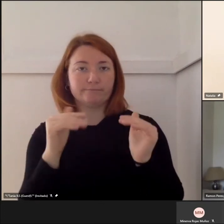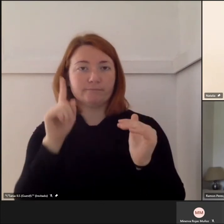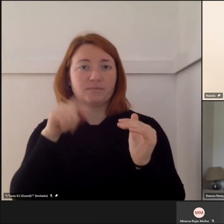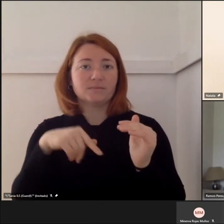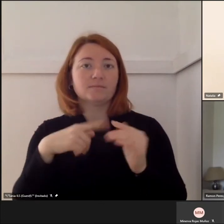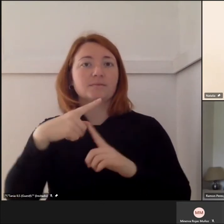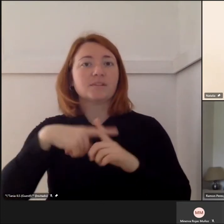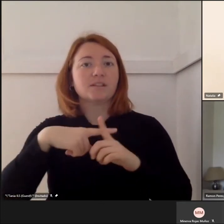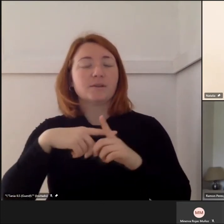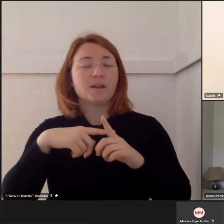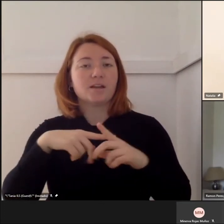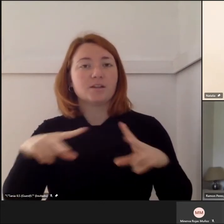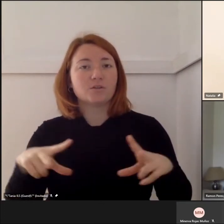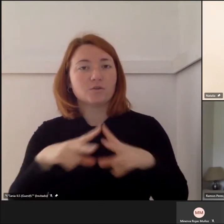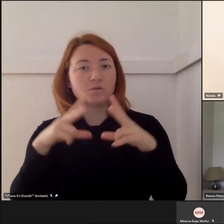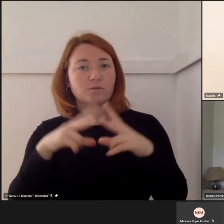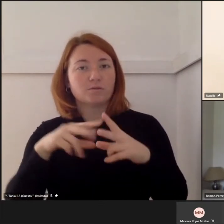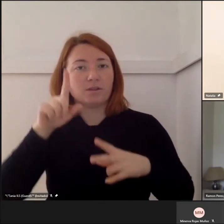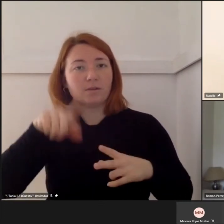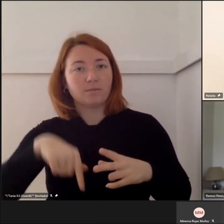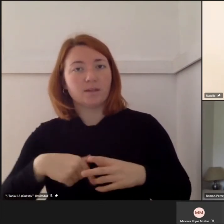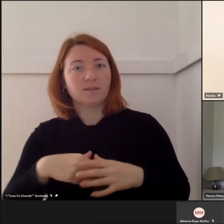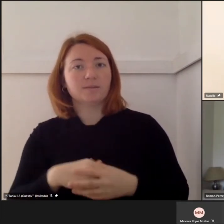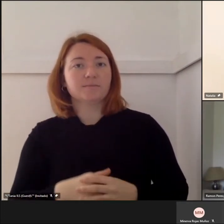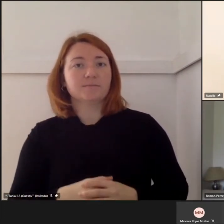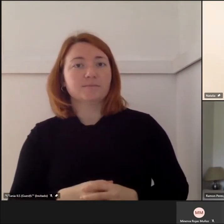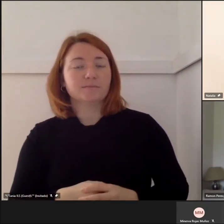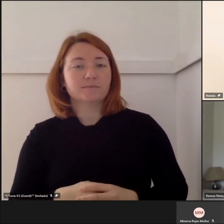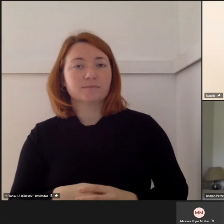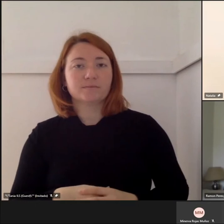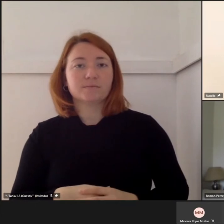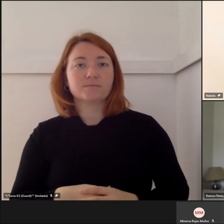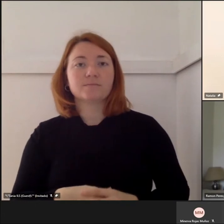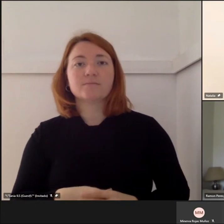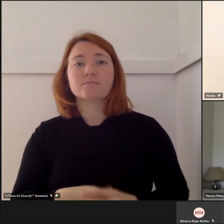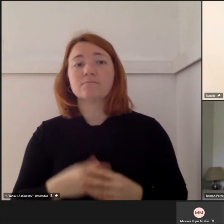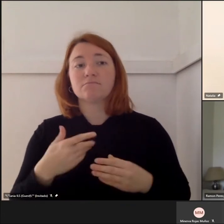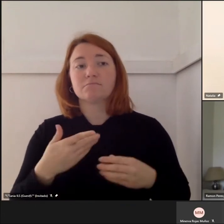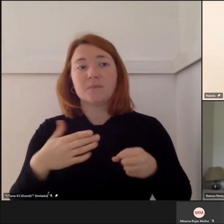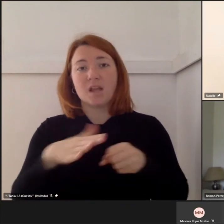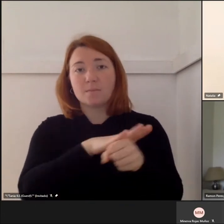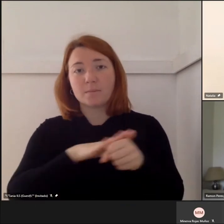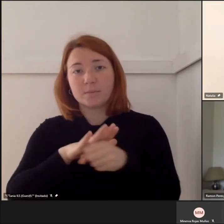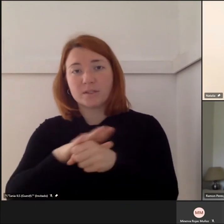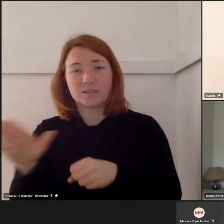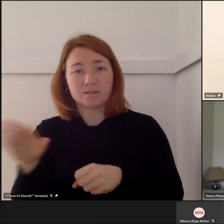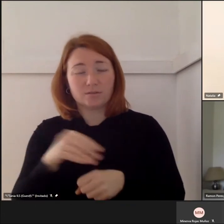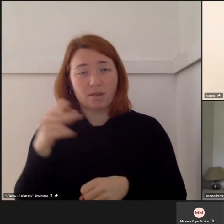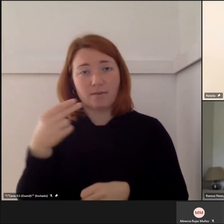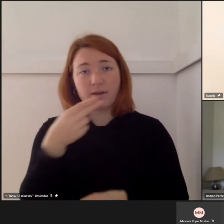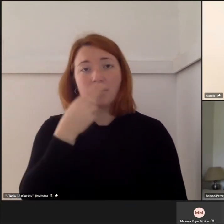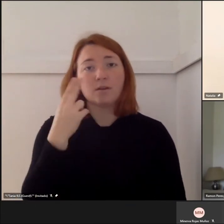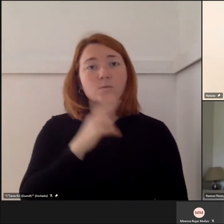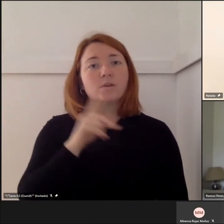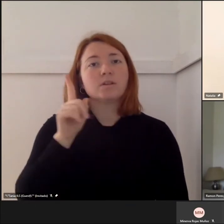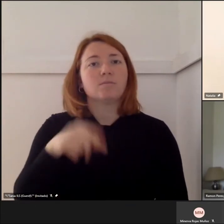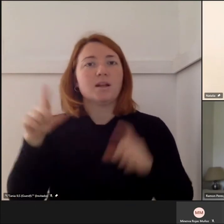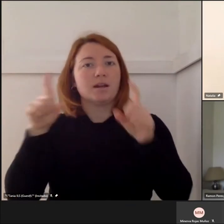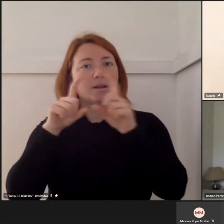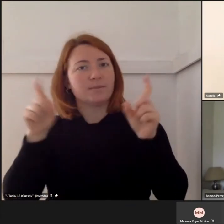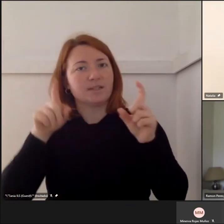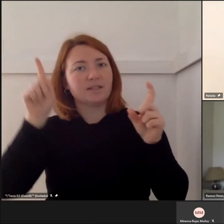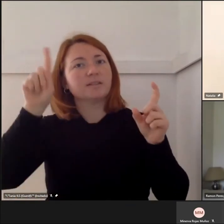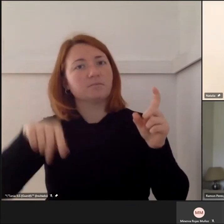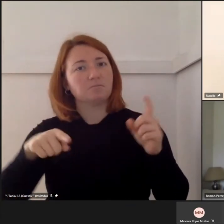perquè lògicament doncs, cal el compromís de totes les administracions, el compromís de les empreses, no? I per tant és una feina segurament